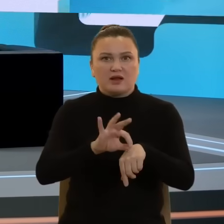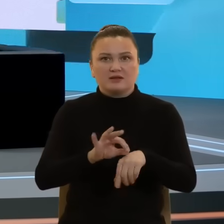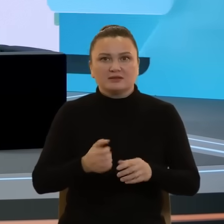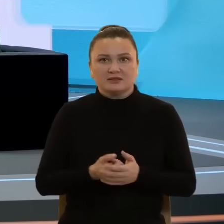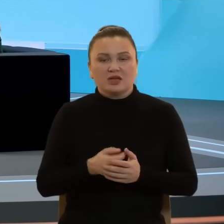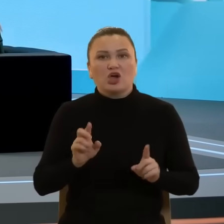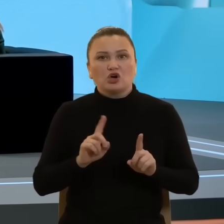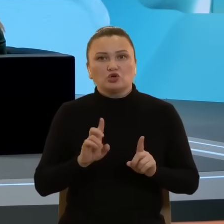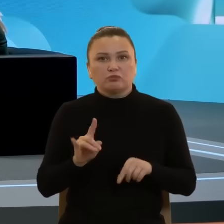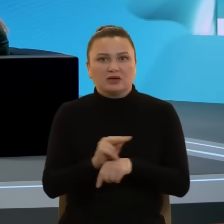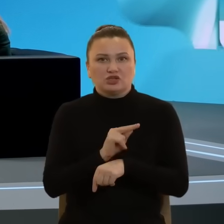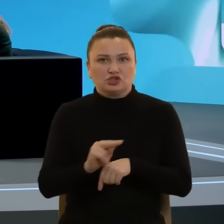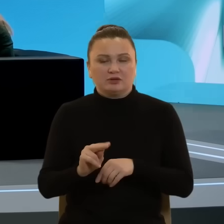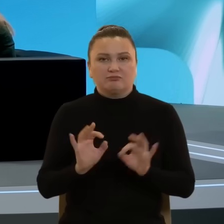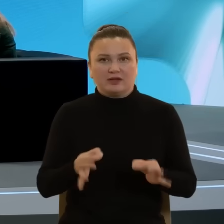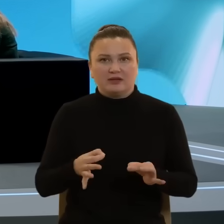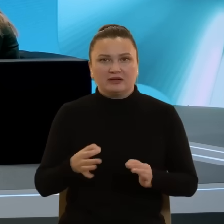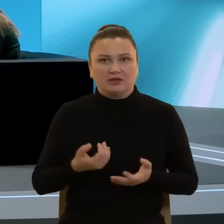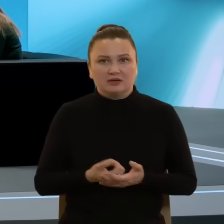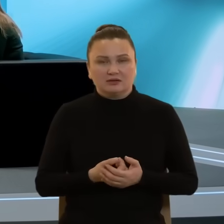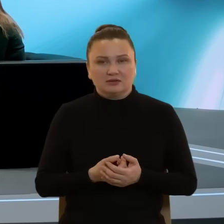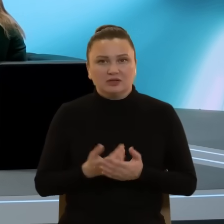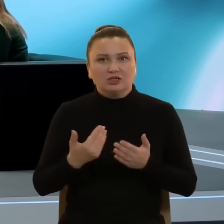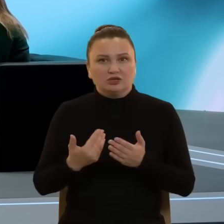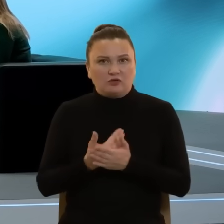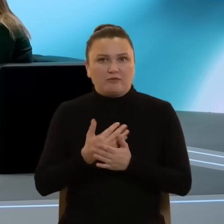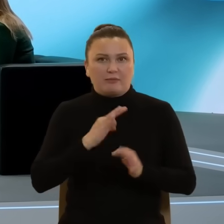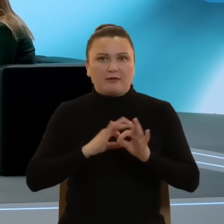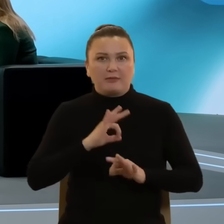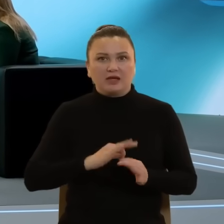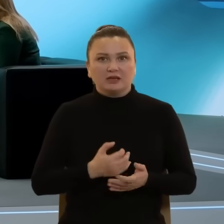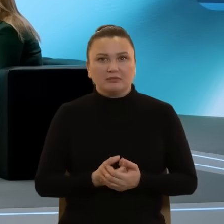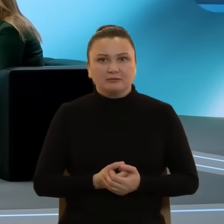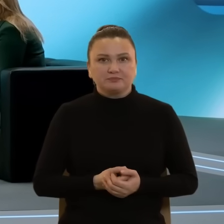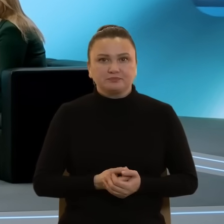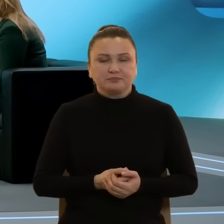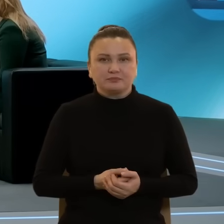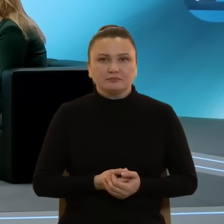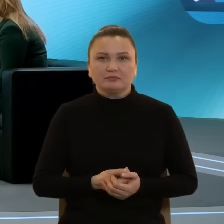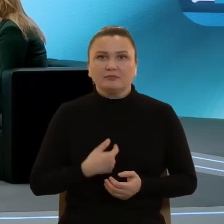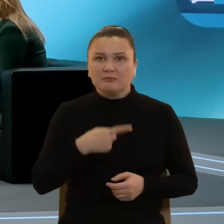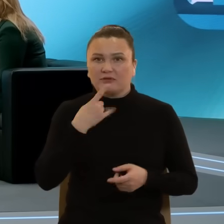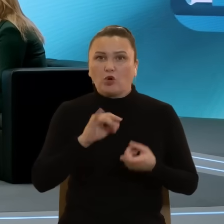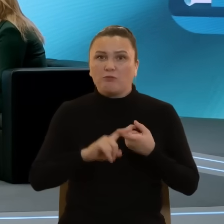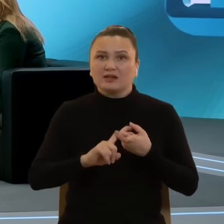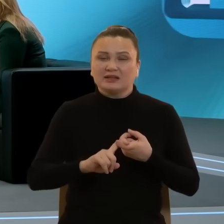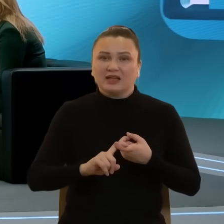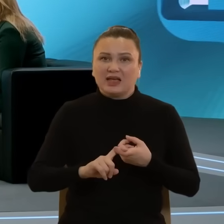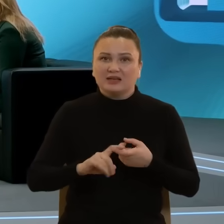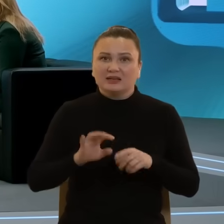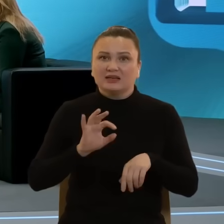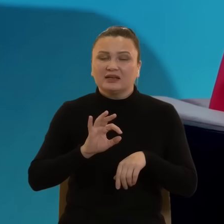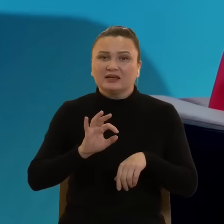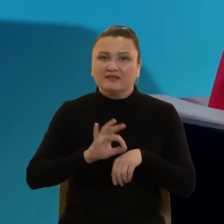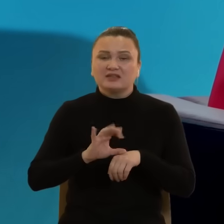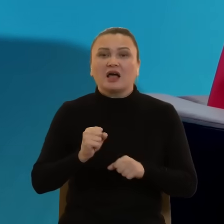для того, чтобы уже и лечить тогда вот такими инновационными препаратами. Мы говорим о бактериальных инфекциях каких-то, а грибковые инфекции,